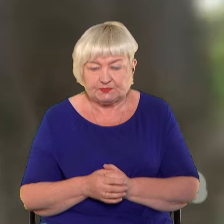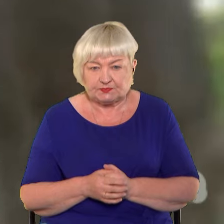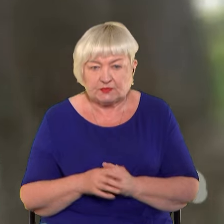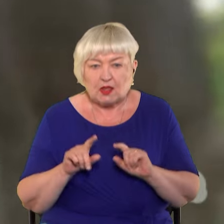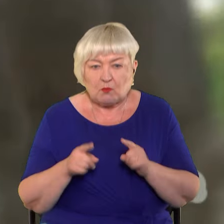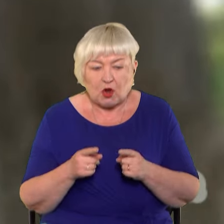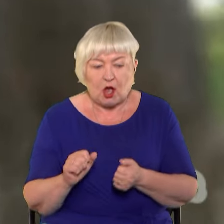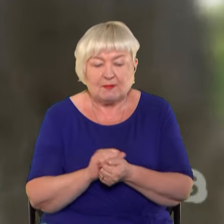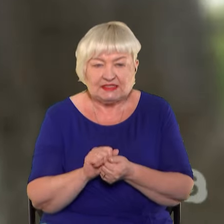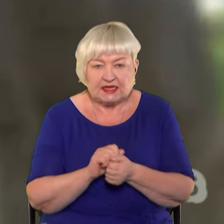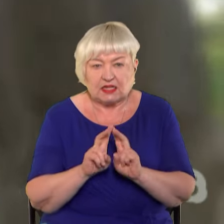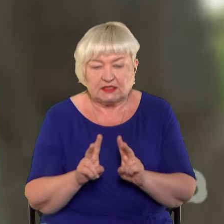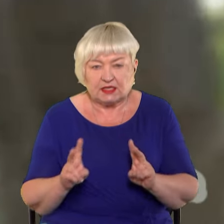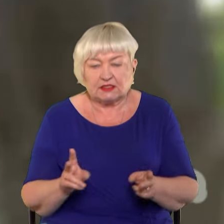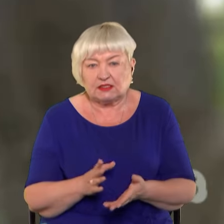матеріали, які